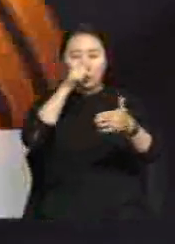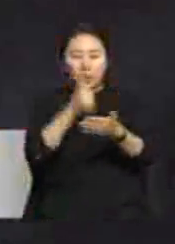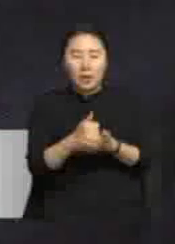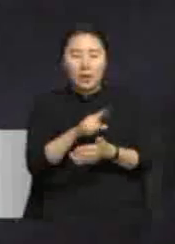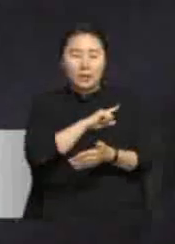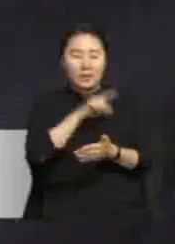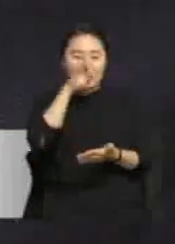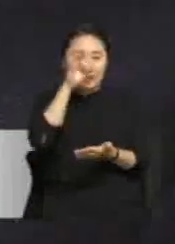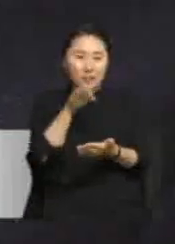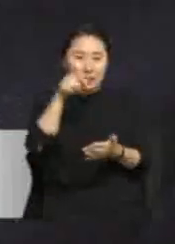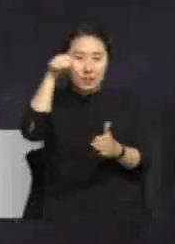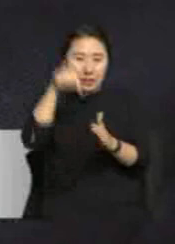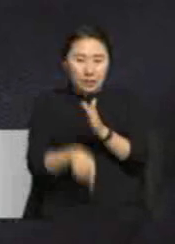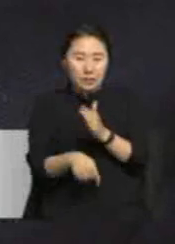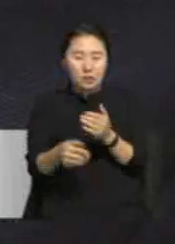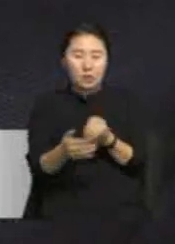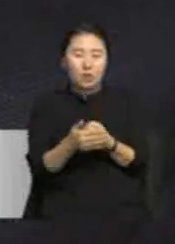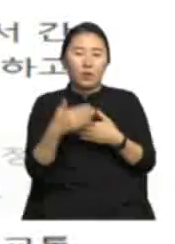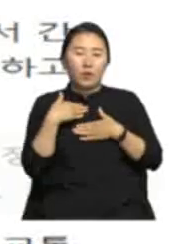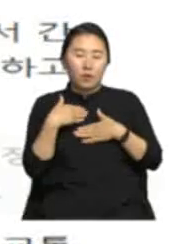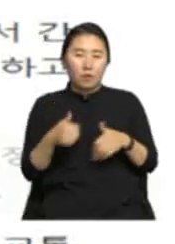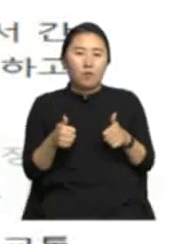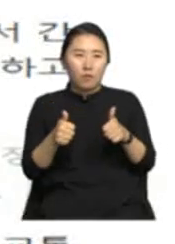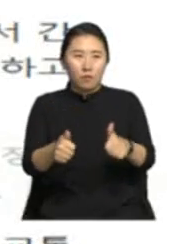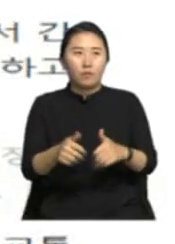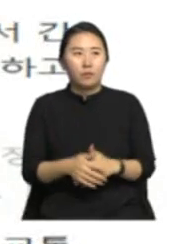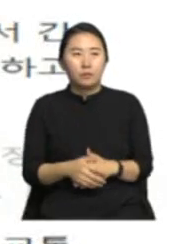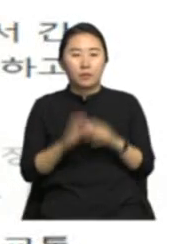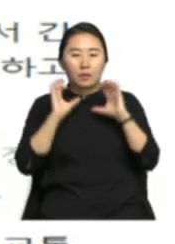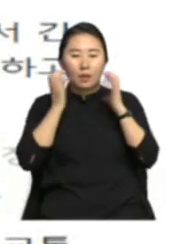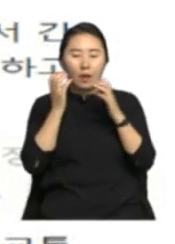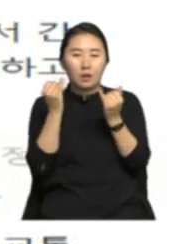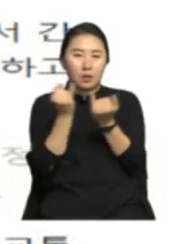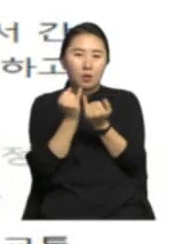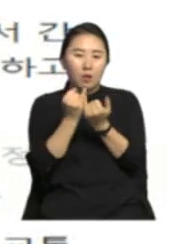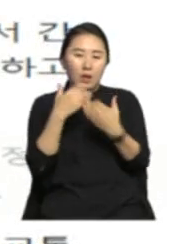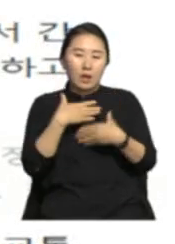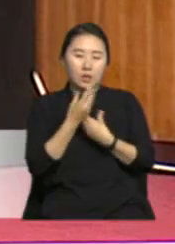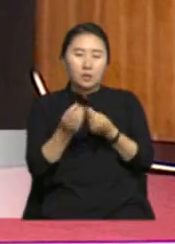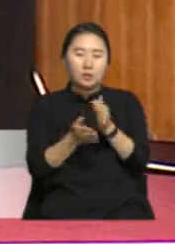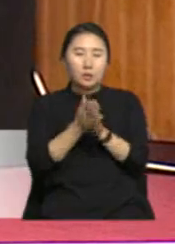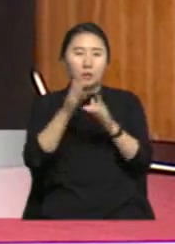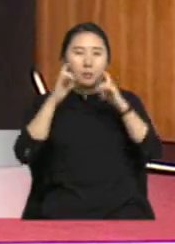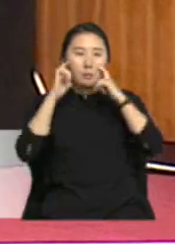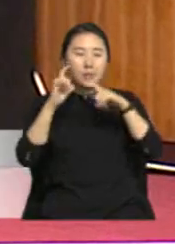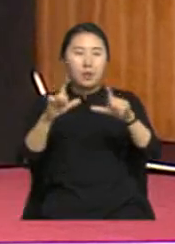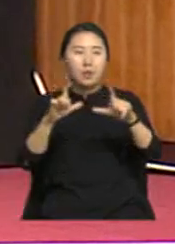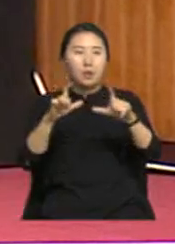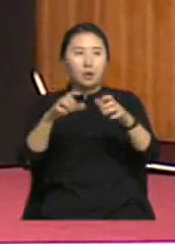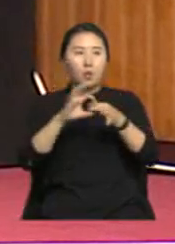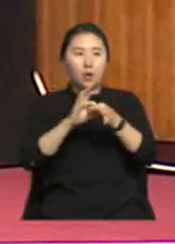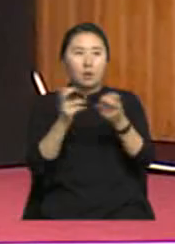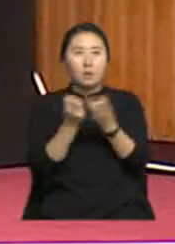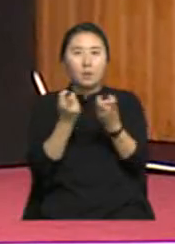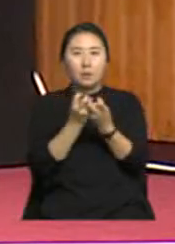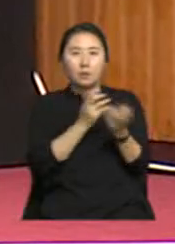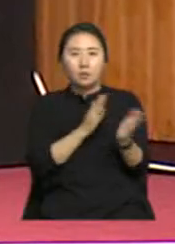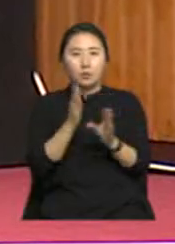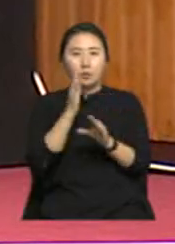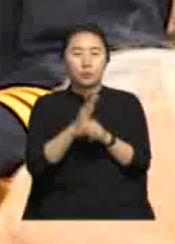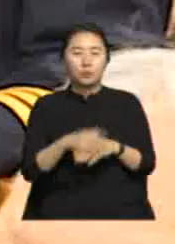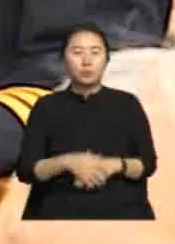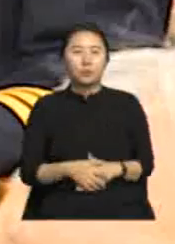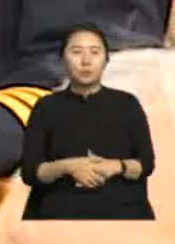낮을 만큼 치안 유지에 힘쏟고 있습니다. 아동과 여성 안심도시를 선포하고 관련 대책을 마련하고